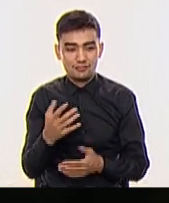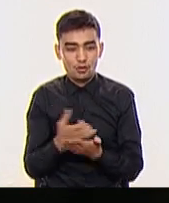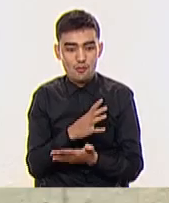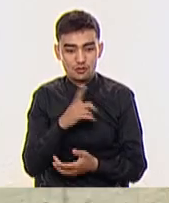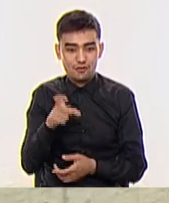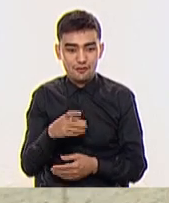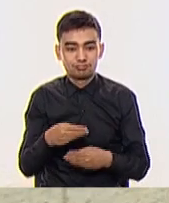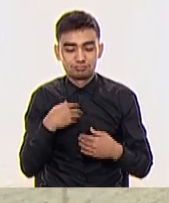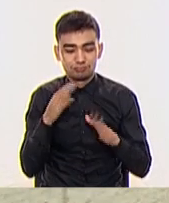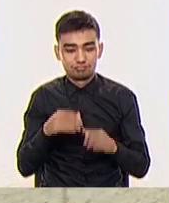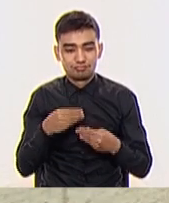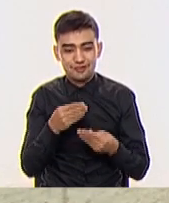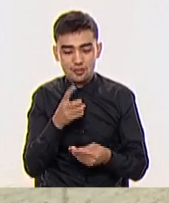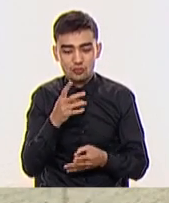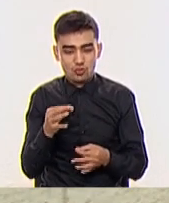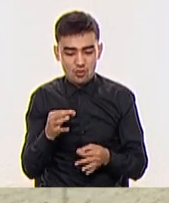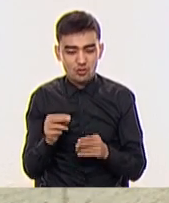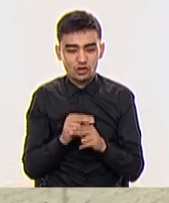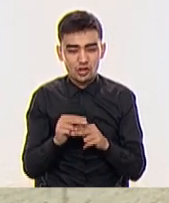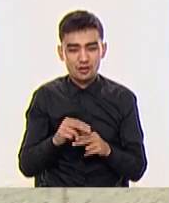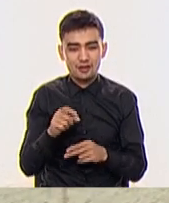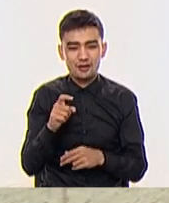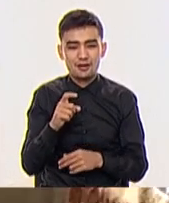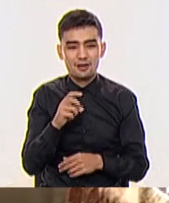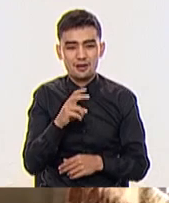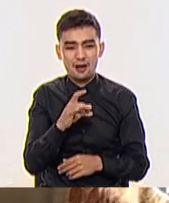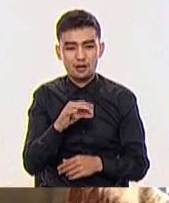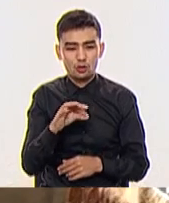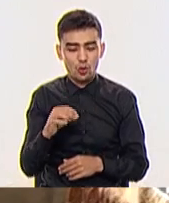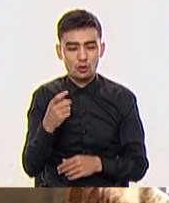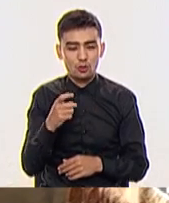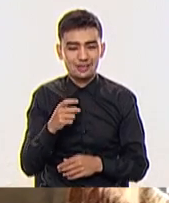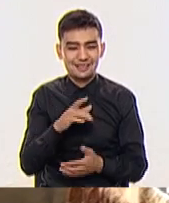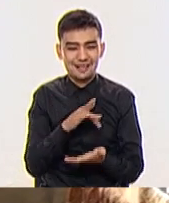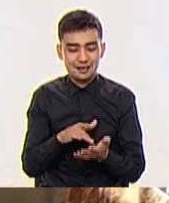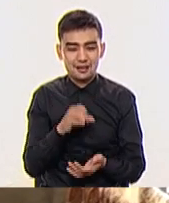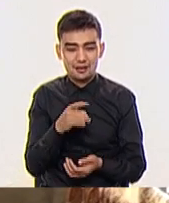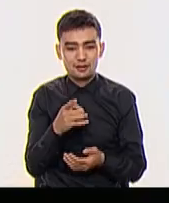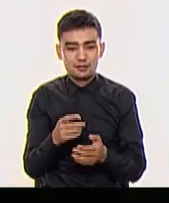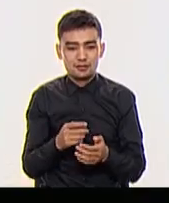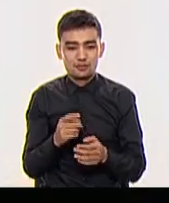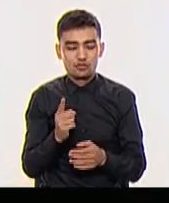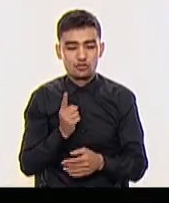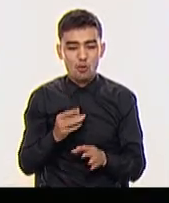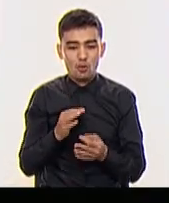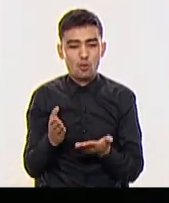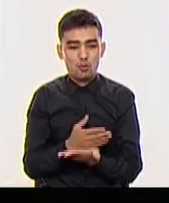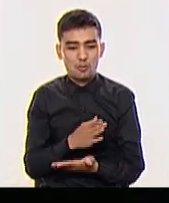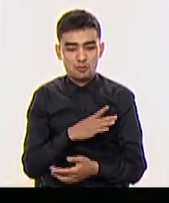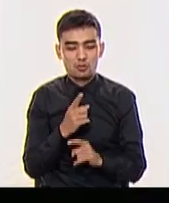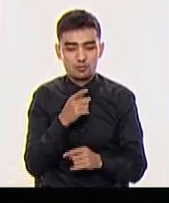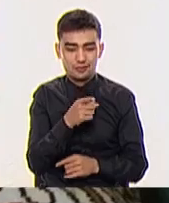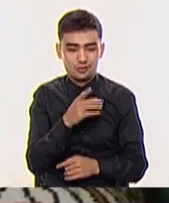А в январе прошлого года после лечения в кардиохирургическом центре в выписке указали, что сняли его с листа ожидания из-за того, что